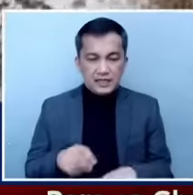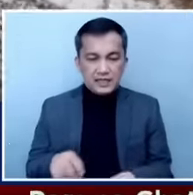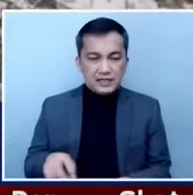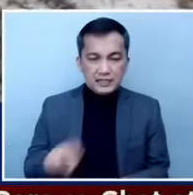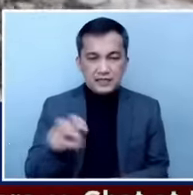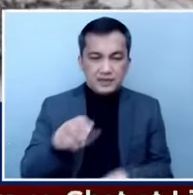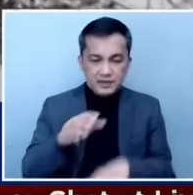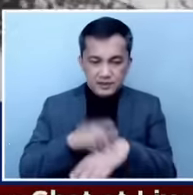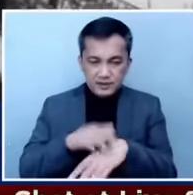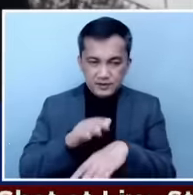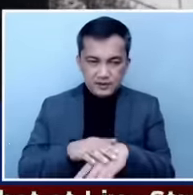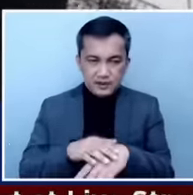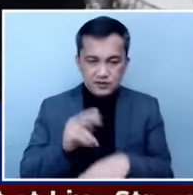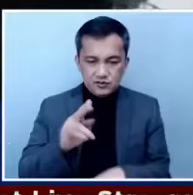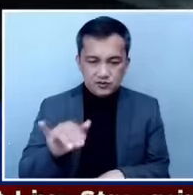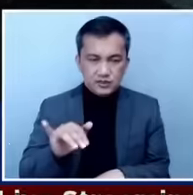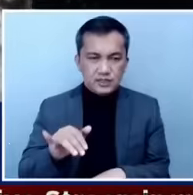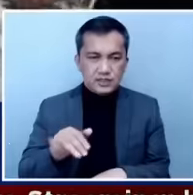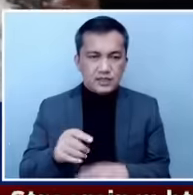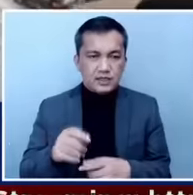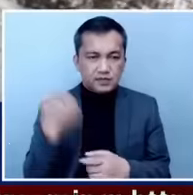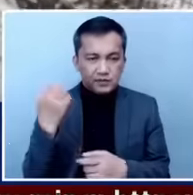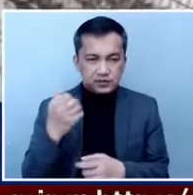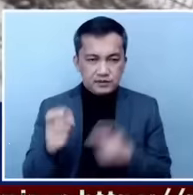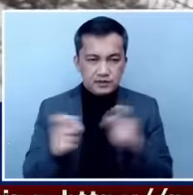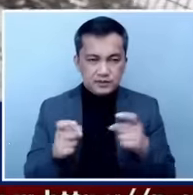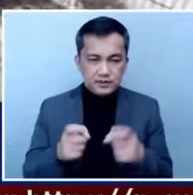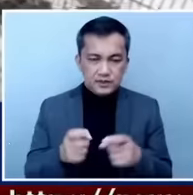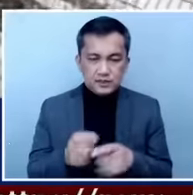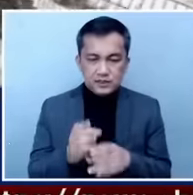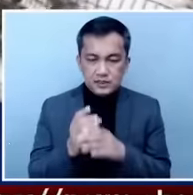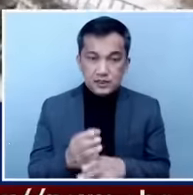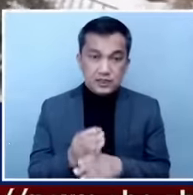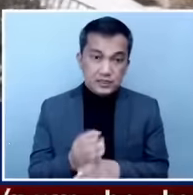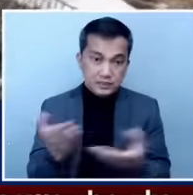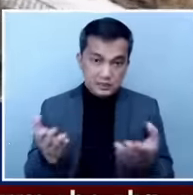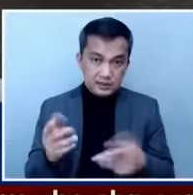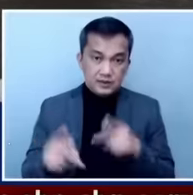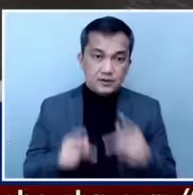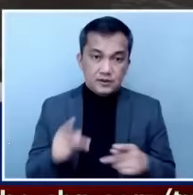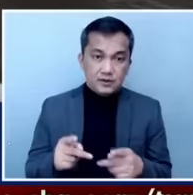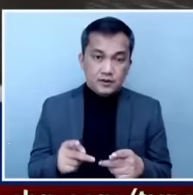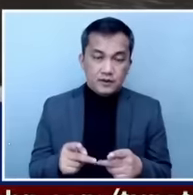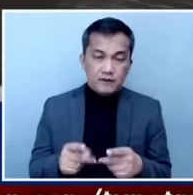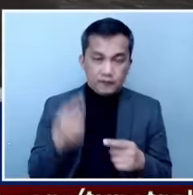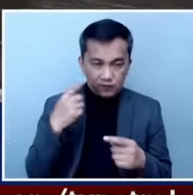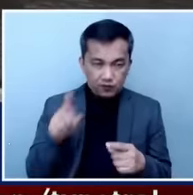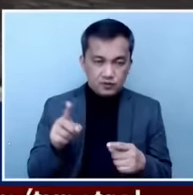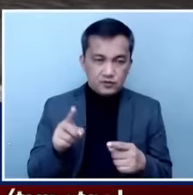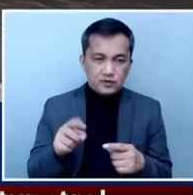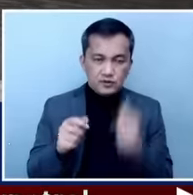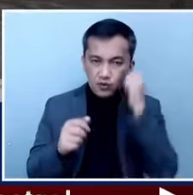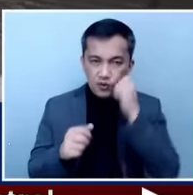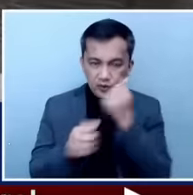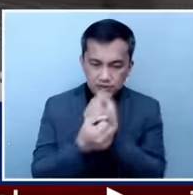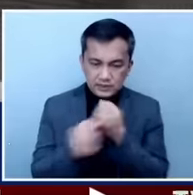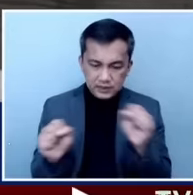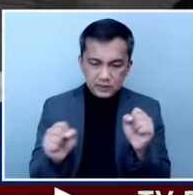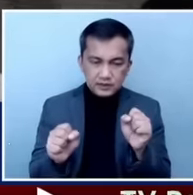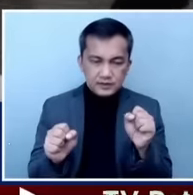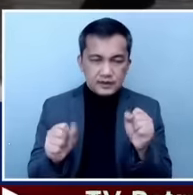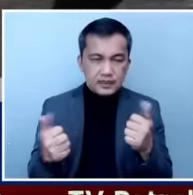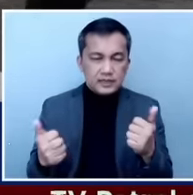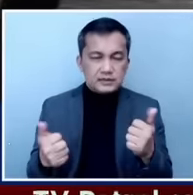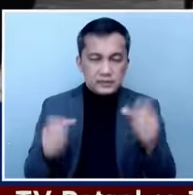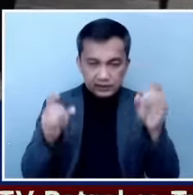City Emergency Management Department, pinag-iingat pa rin ang mga residente para maging laging ligtas sa anumang sakuna,